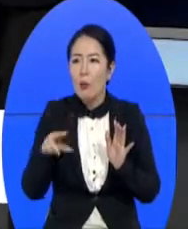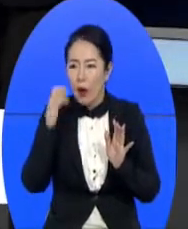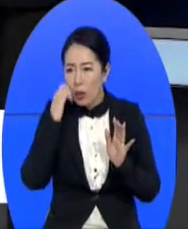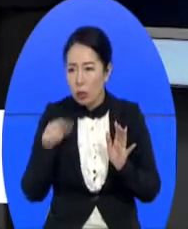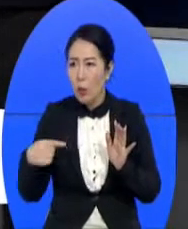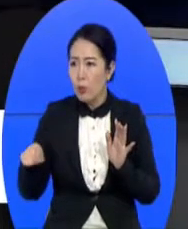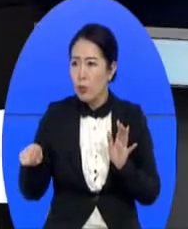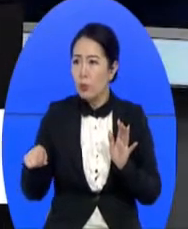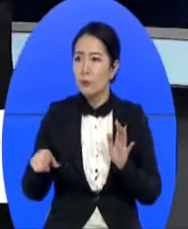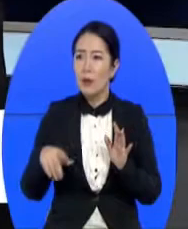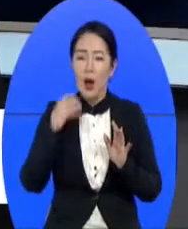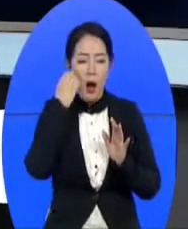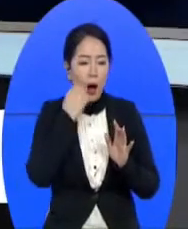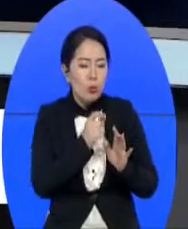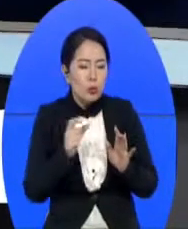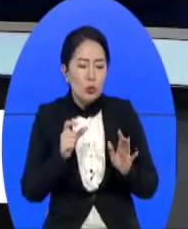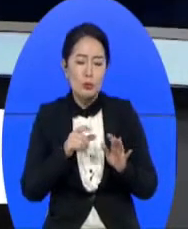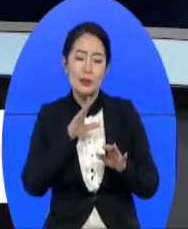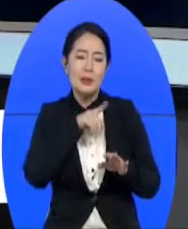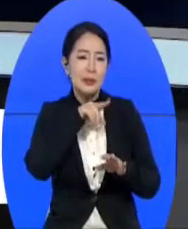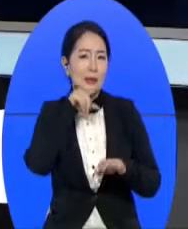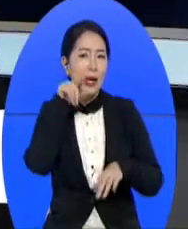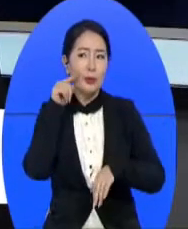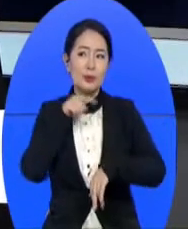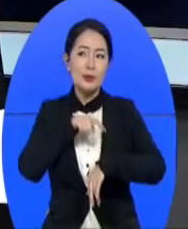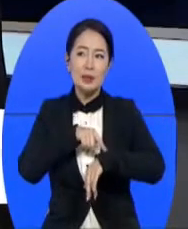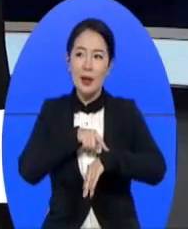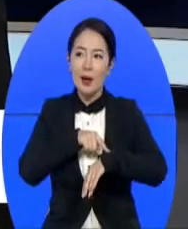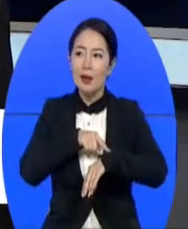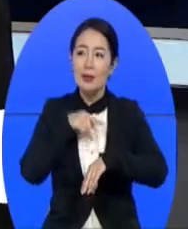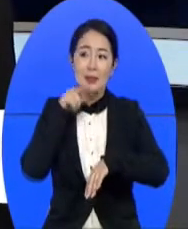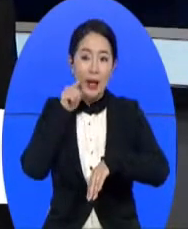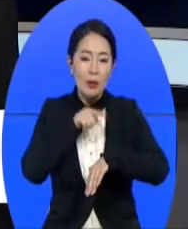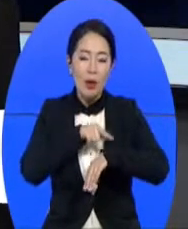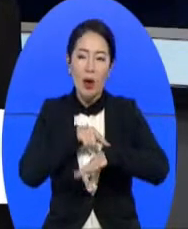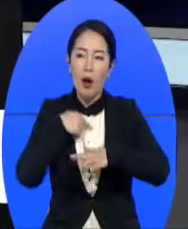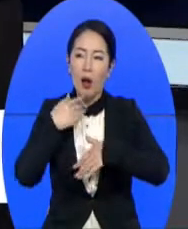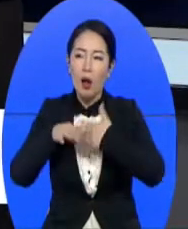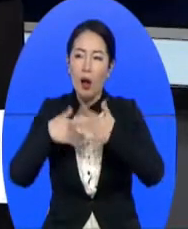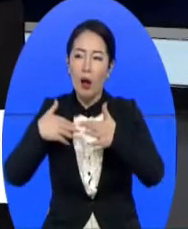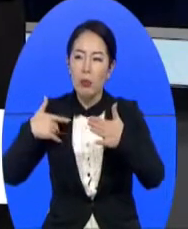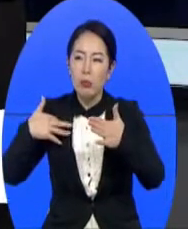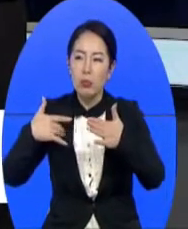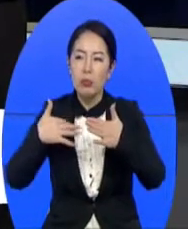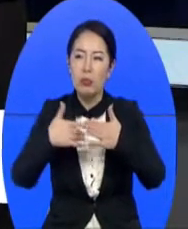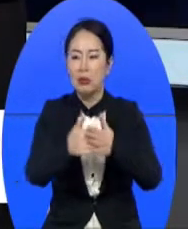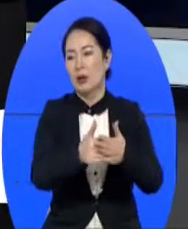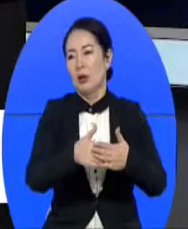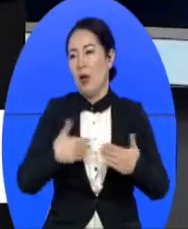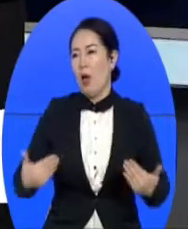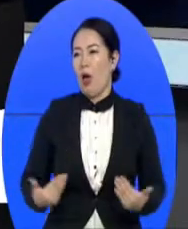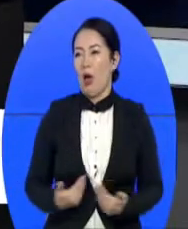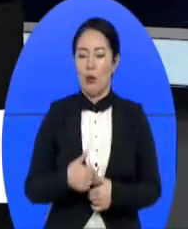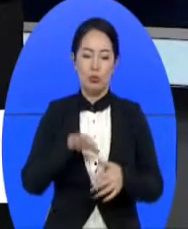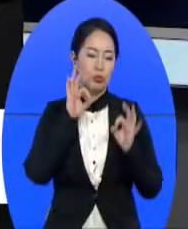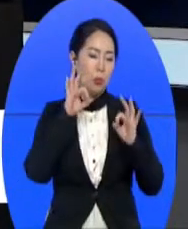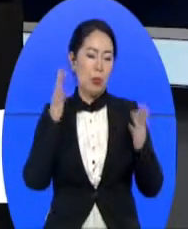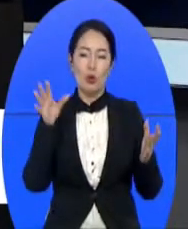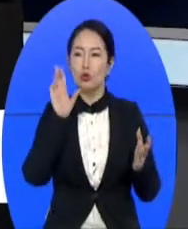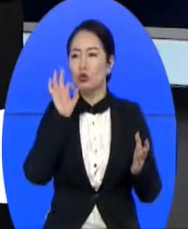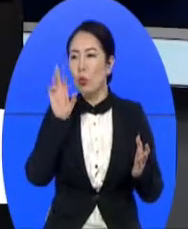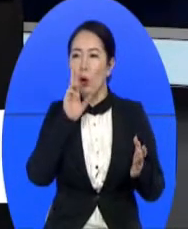бол ахмадууд маань залуу цагаас эхлээд амьдралын одоо буруу хэв шинжээр одоо амьдраад сурсан дасгал хөдөлгөө баг хийдэг те зөв хоолдог